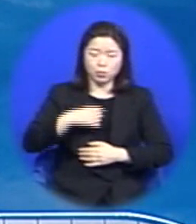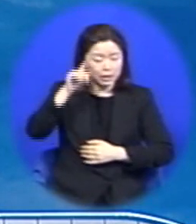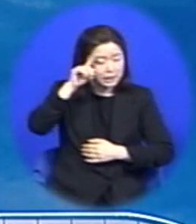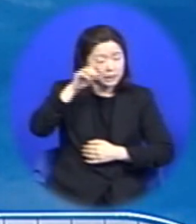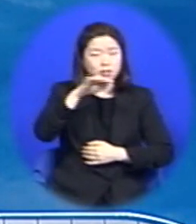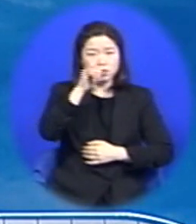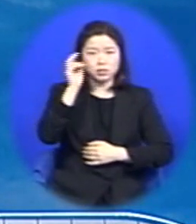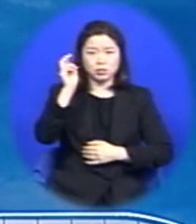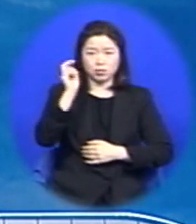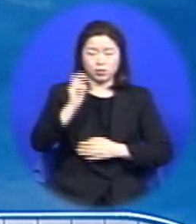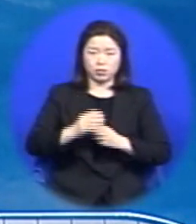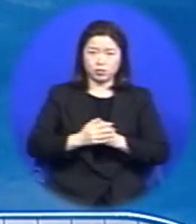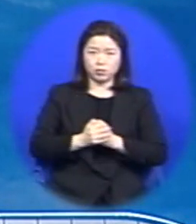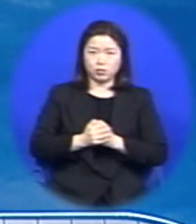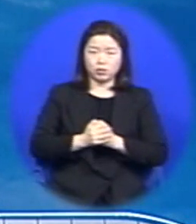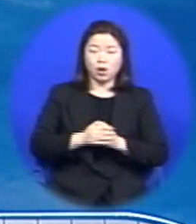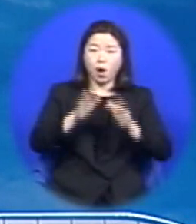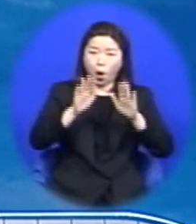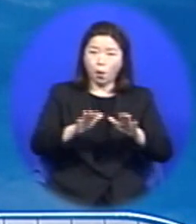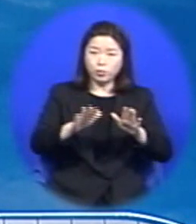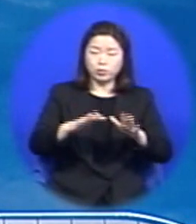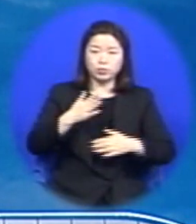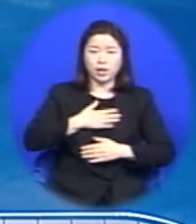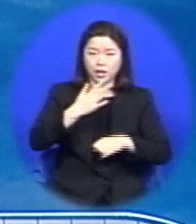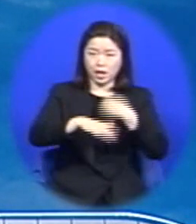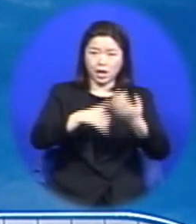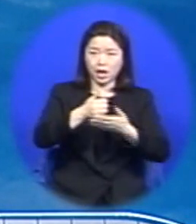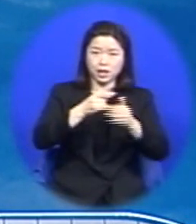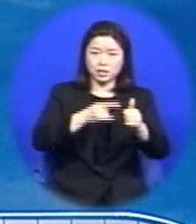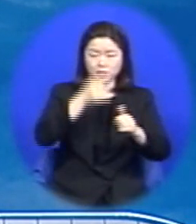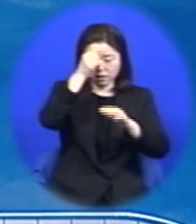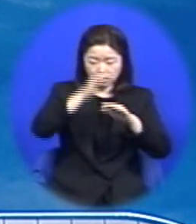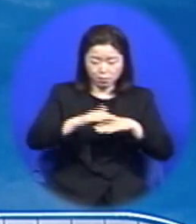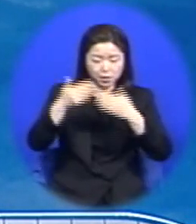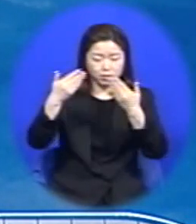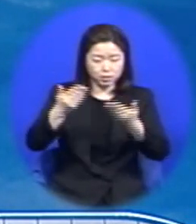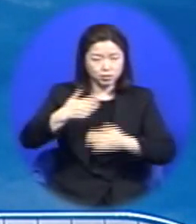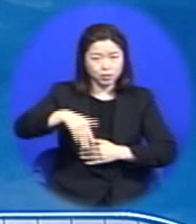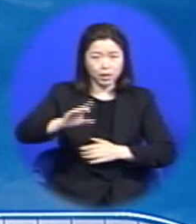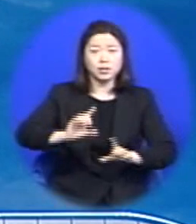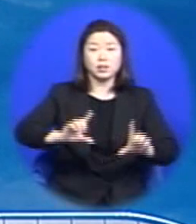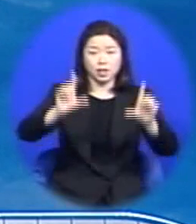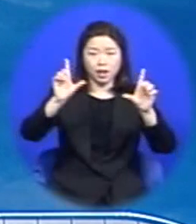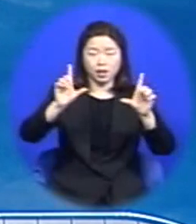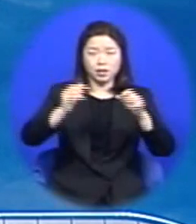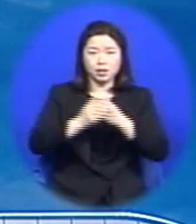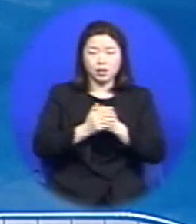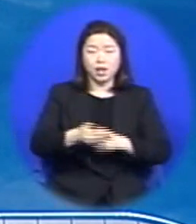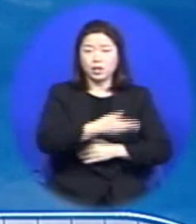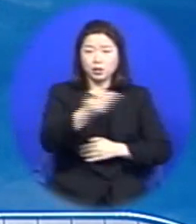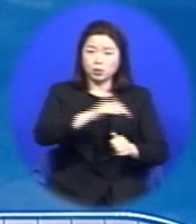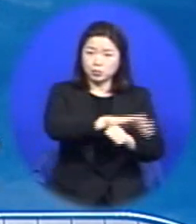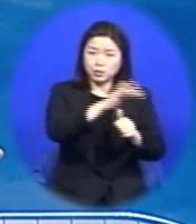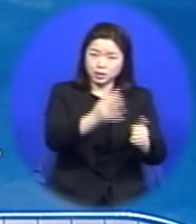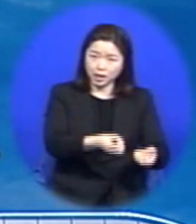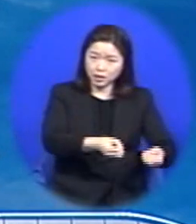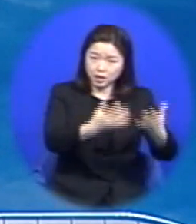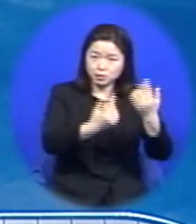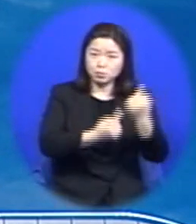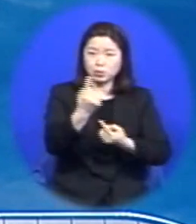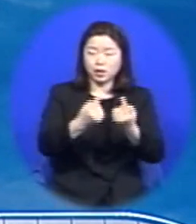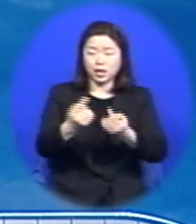거예요. 오늘은 내가 하나님께 예배 드리러 가는 날이에요. 여러분, 장례식보다